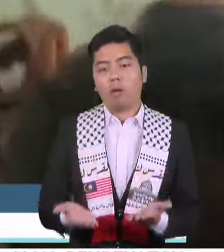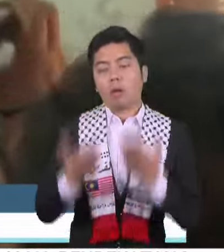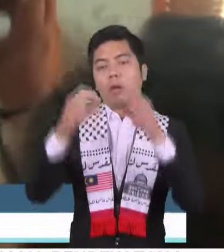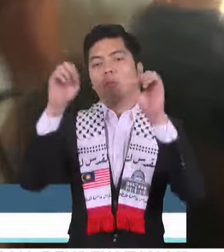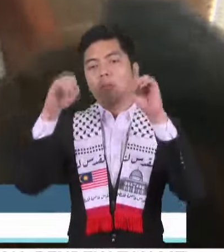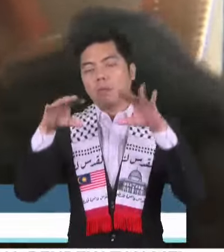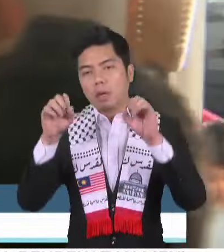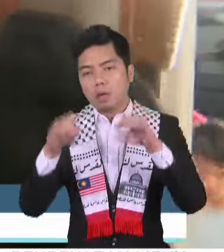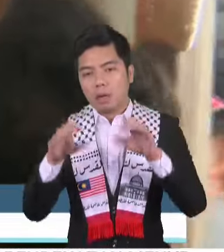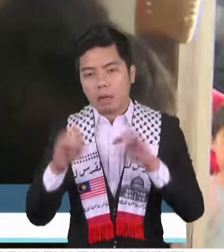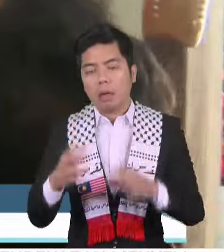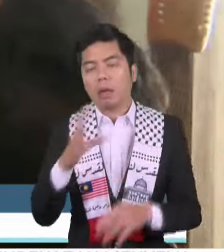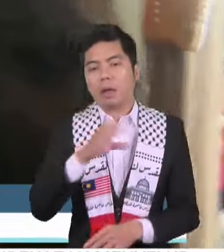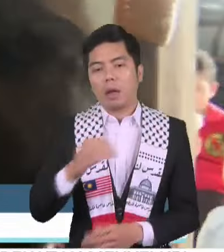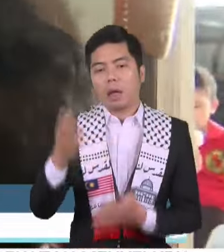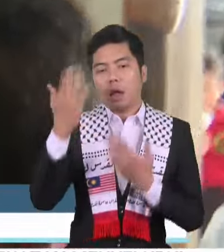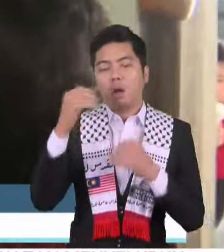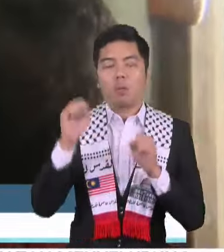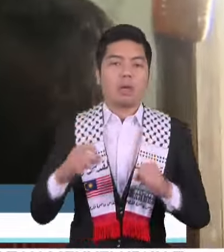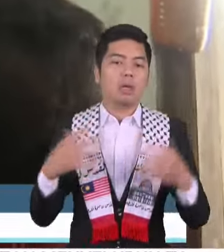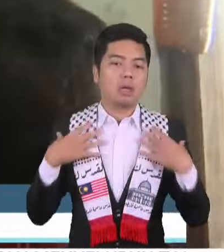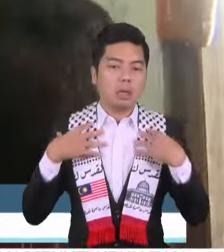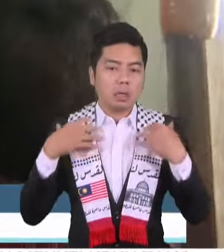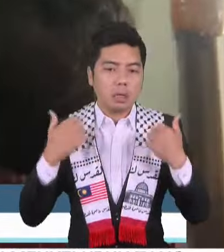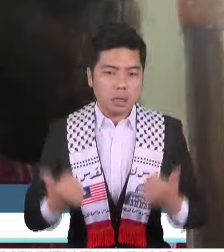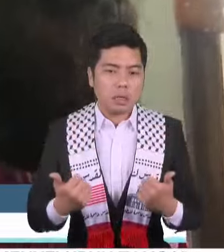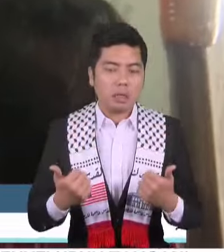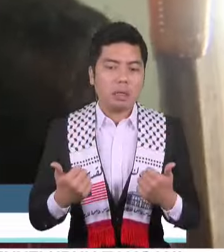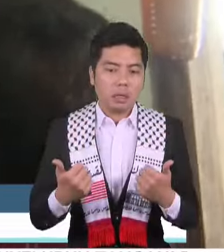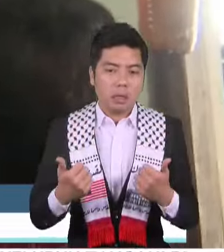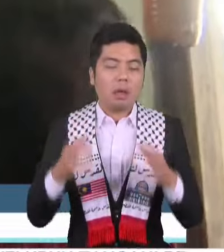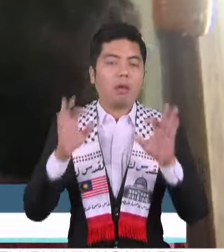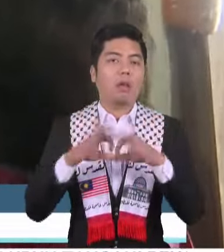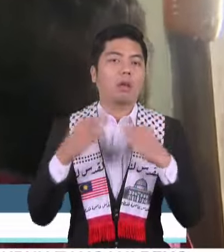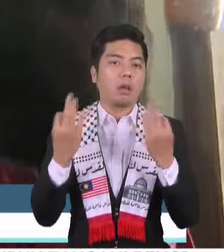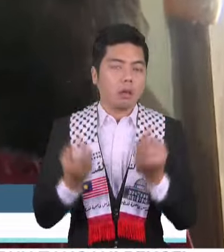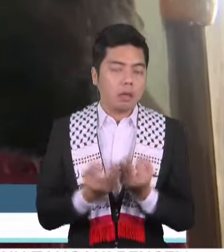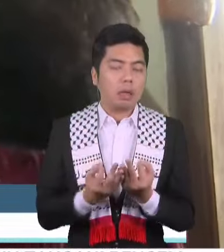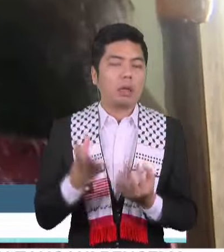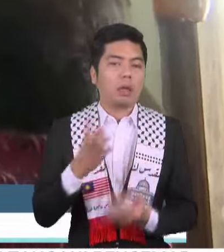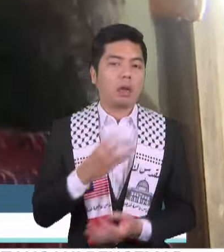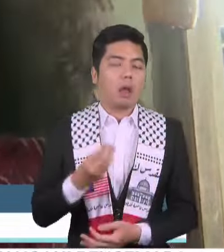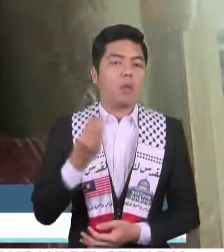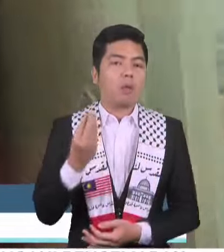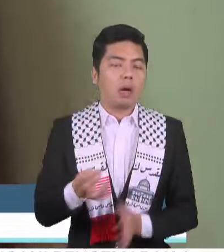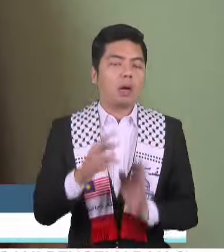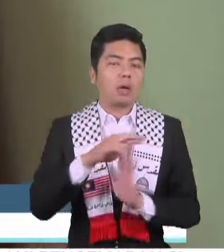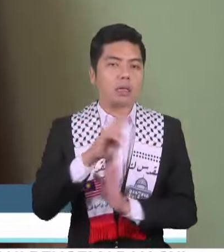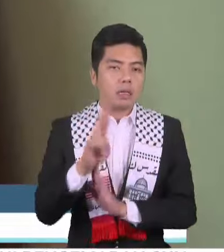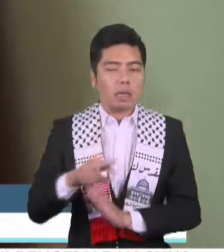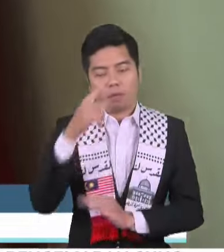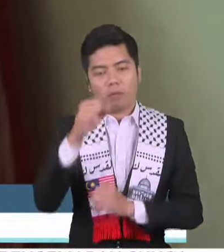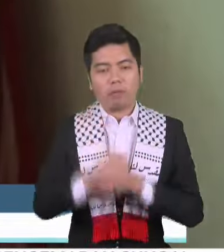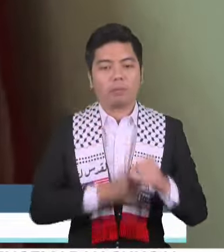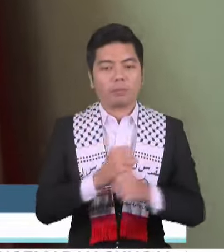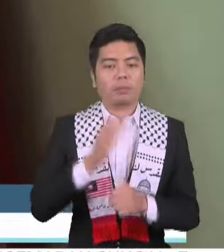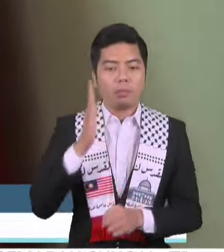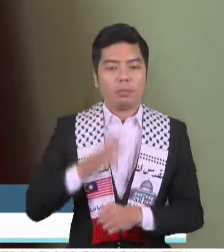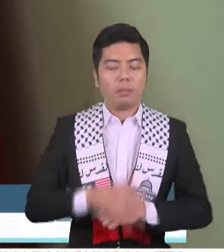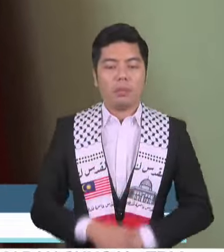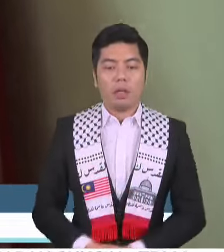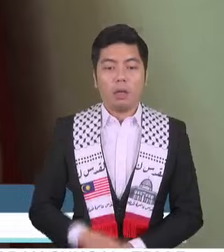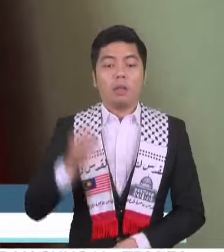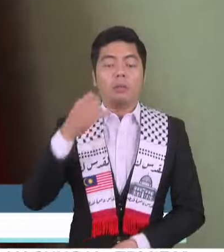dan meminta supaya kita sehat walafiat, supaya murah rezeki pada masa tahun depan. Semalam